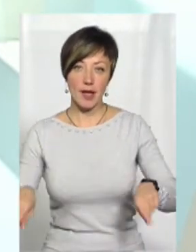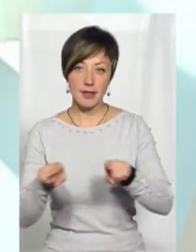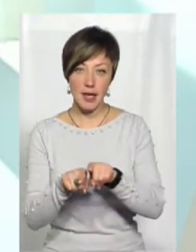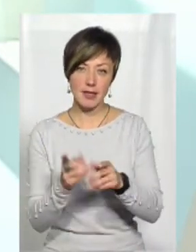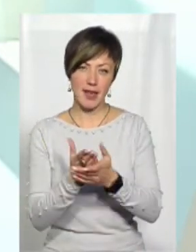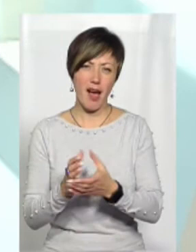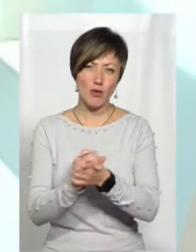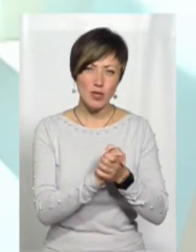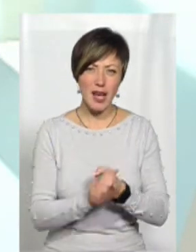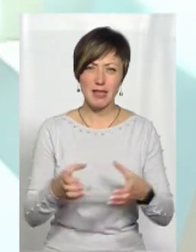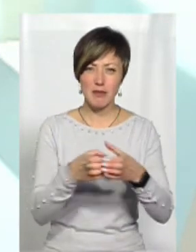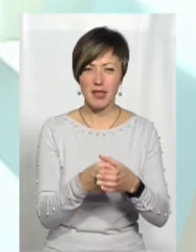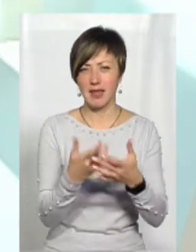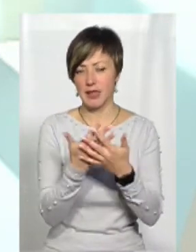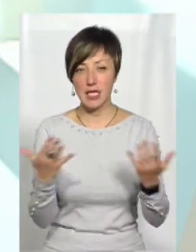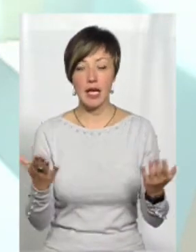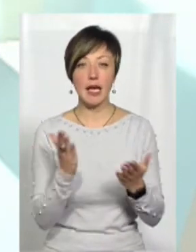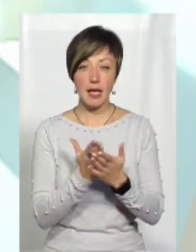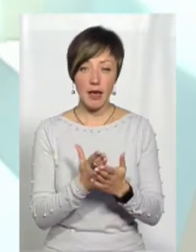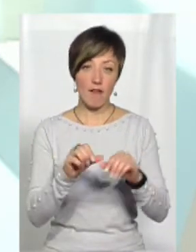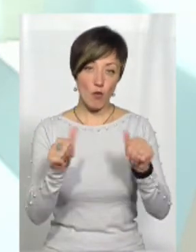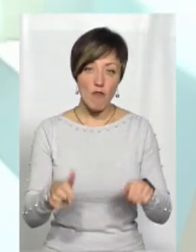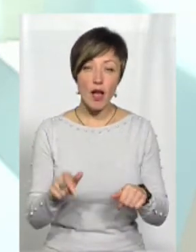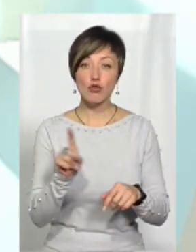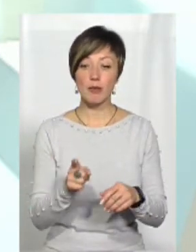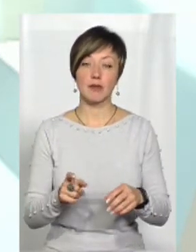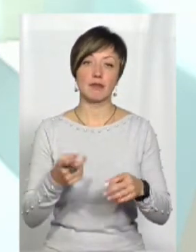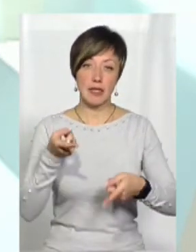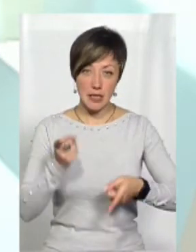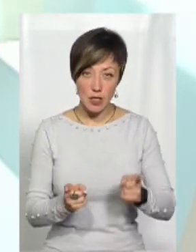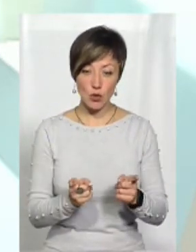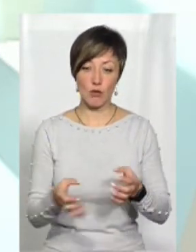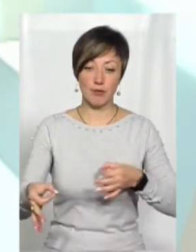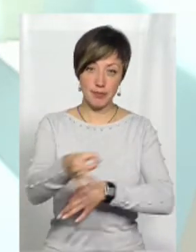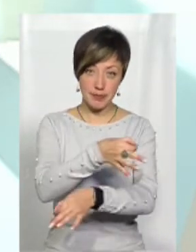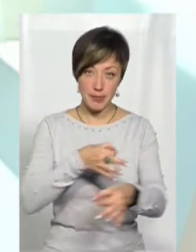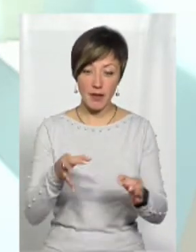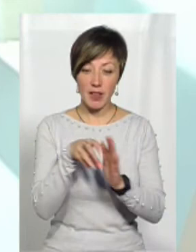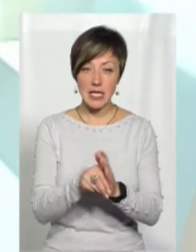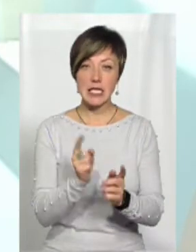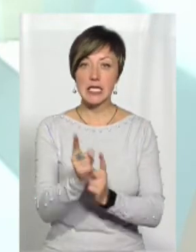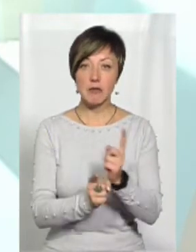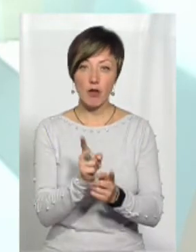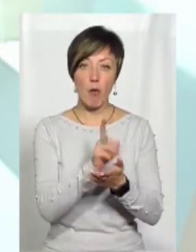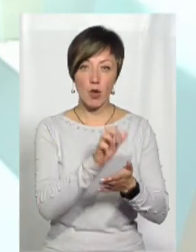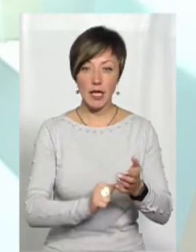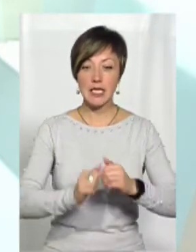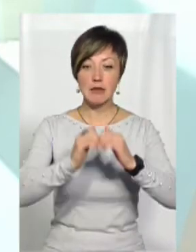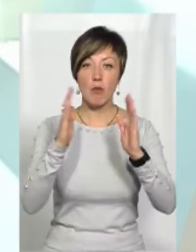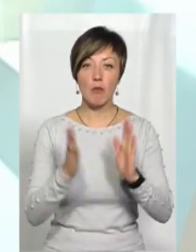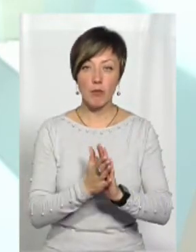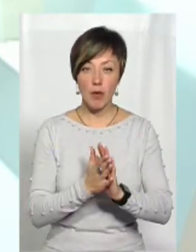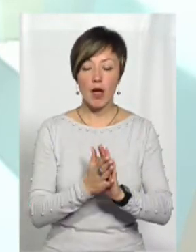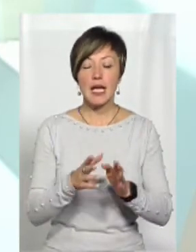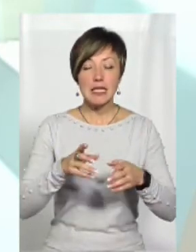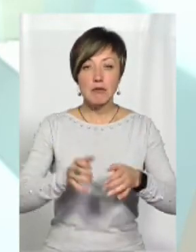там є асоціації, спілки, профспілки різні, є формування. От, щоб сісти, дійсно внести зміни в податковий кодекс, збільшити об'єми оборотів для